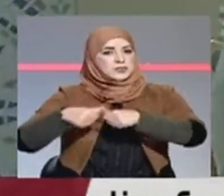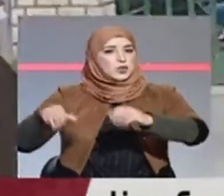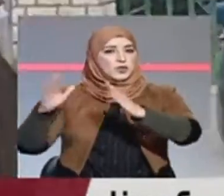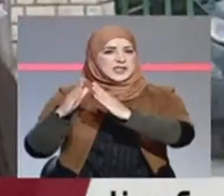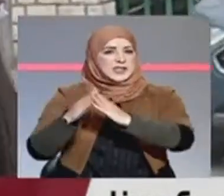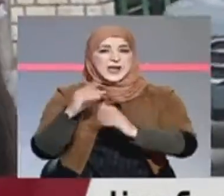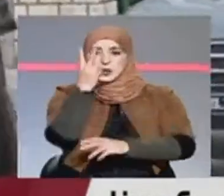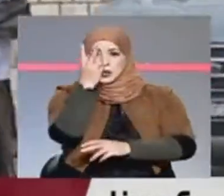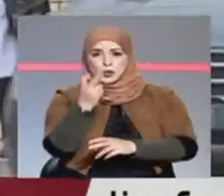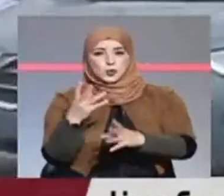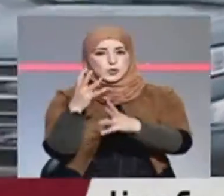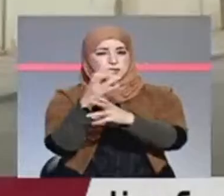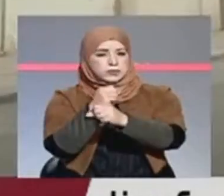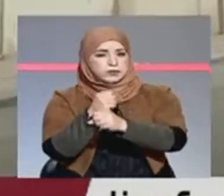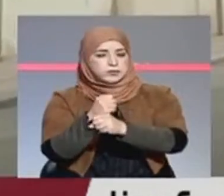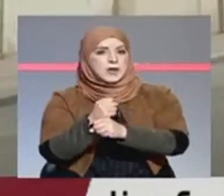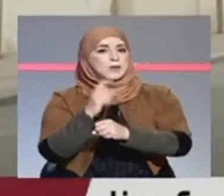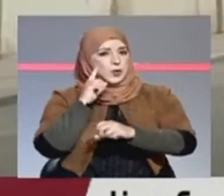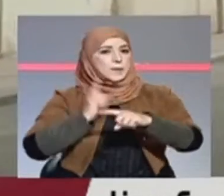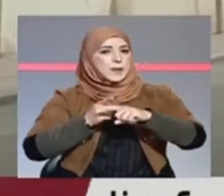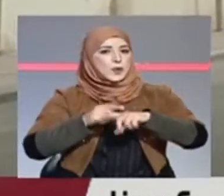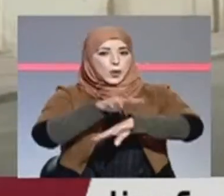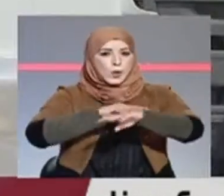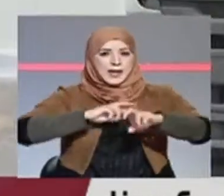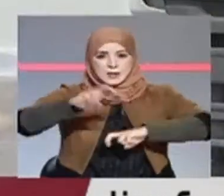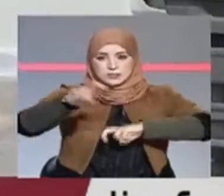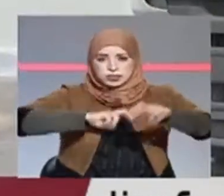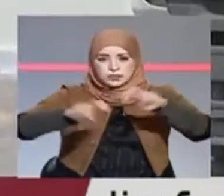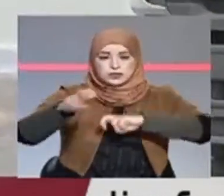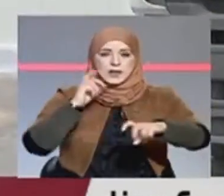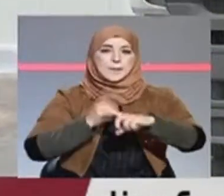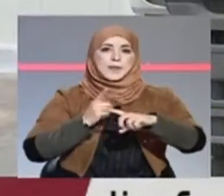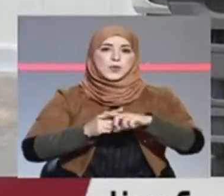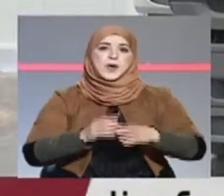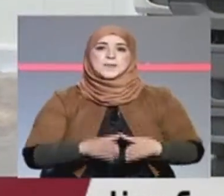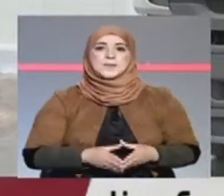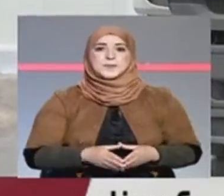خلال عيد الفطر ومن بين المدن